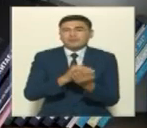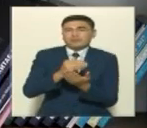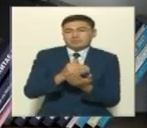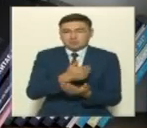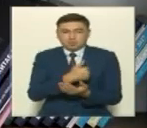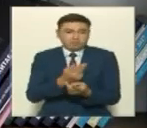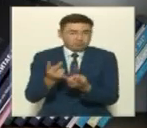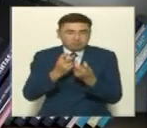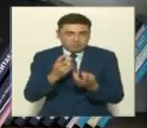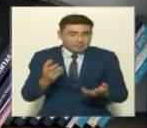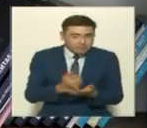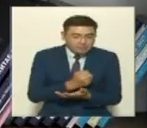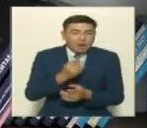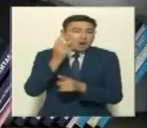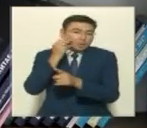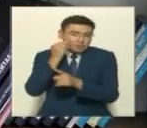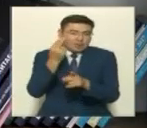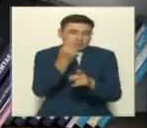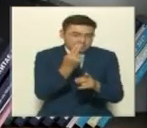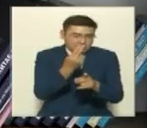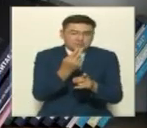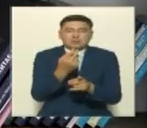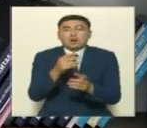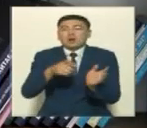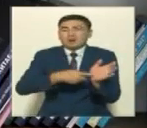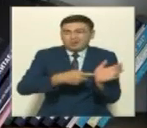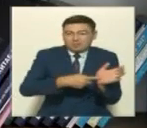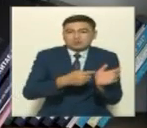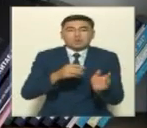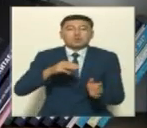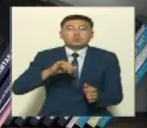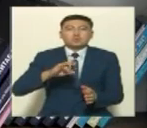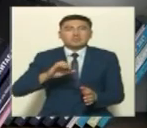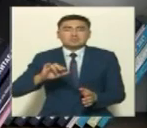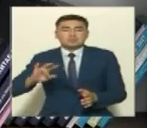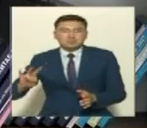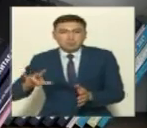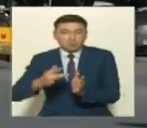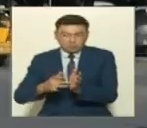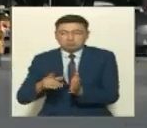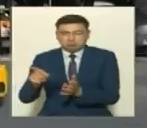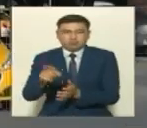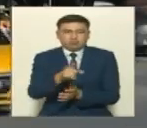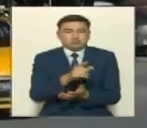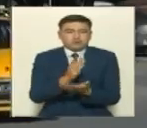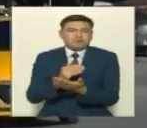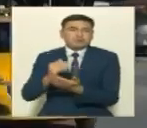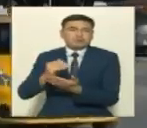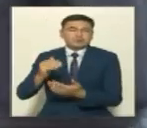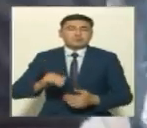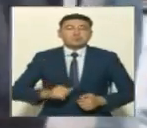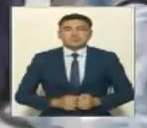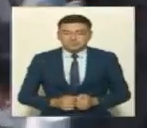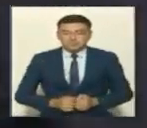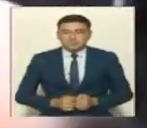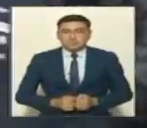болса, Алматы, Астанада, Қарағандыда, Түркістанда жоғары оқу орындары бар. Психологтардың айтуынша, жастардың